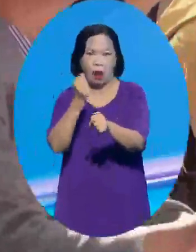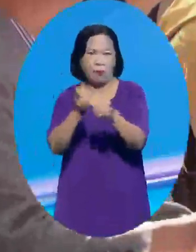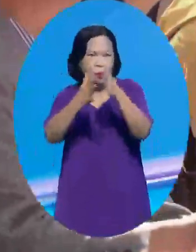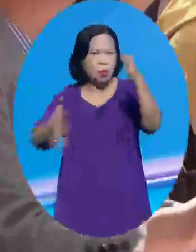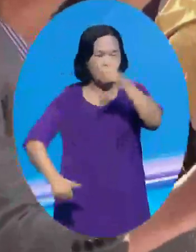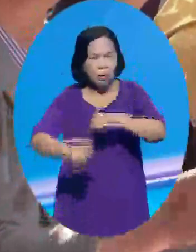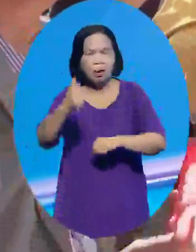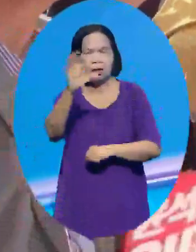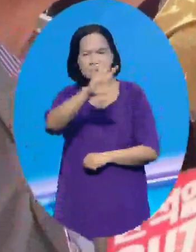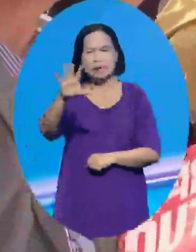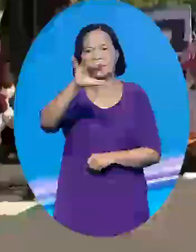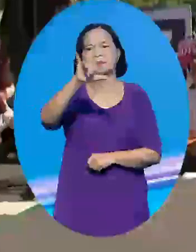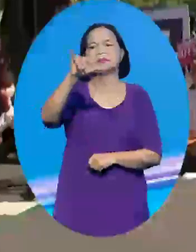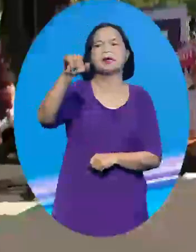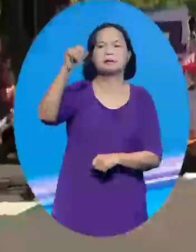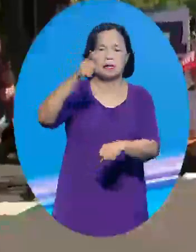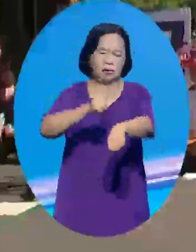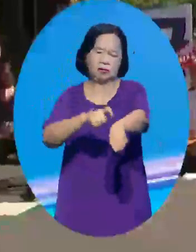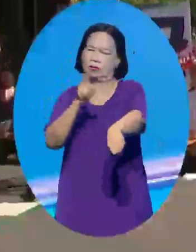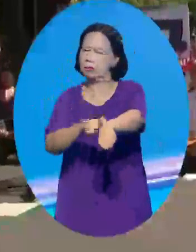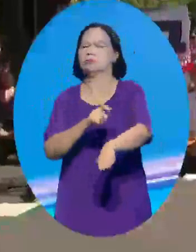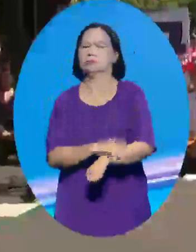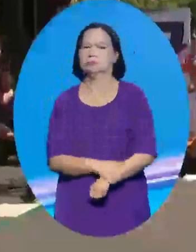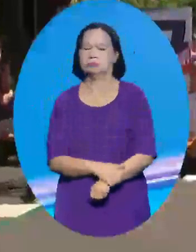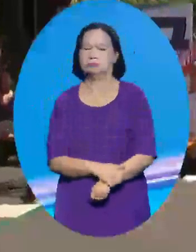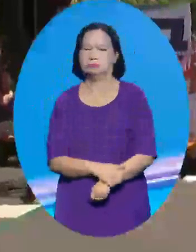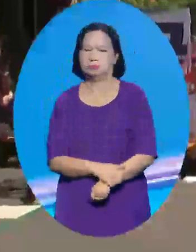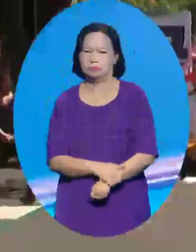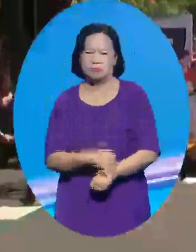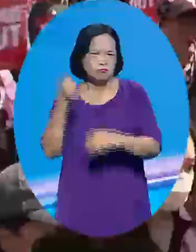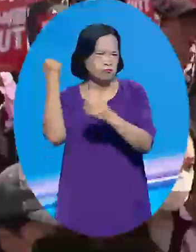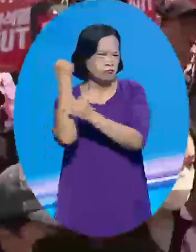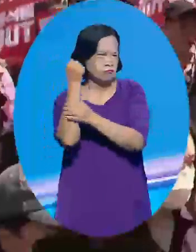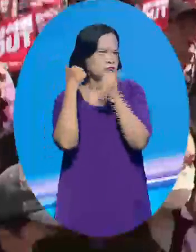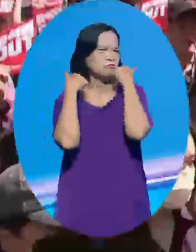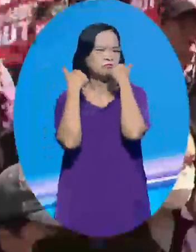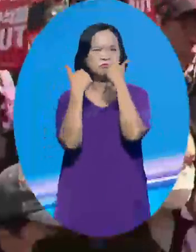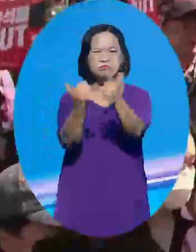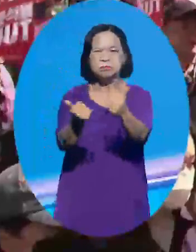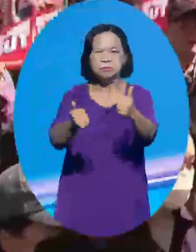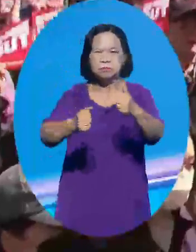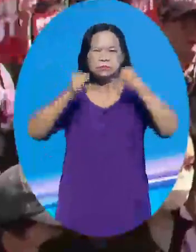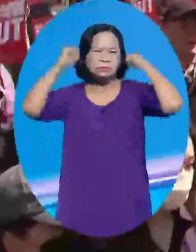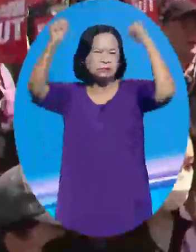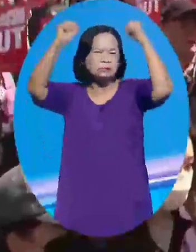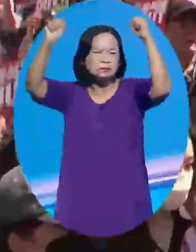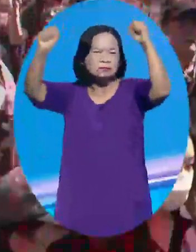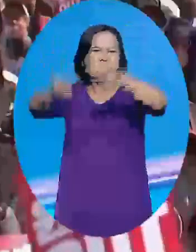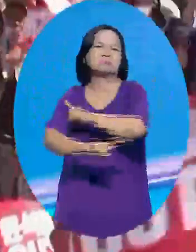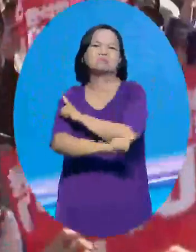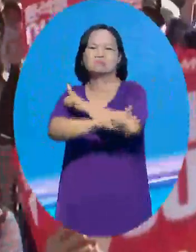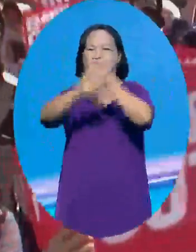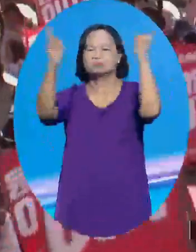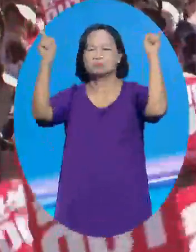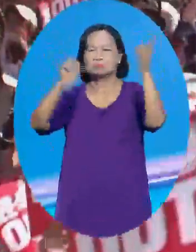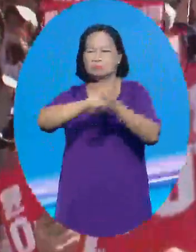giờ giới quan sát đánh giá đây được coi là cuộc tuần hành quy mô lớn nhất trong năm sau nhiều cuộc biểu tình nhỏ lẻ khác đã diễn ra